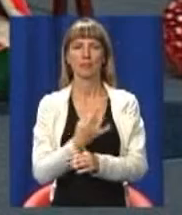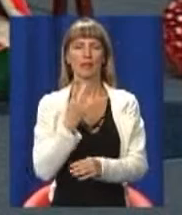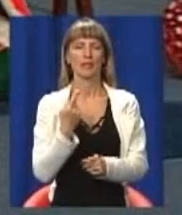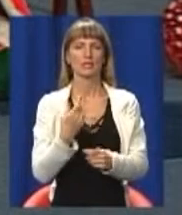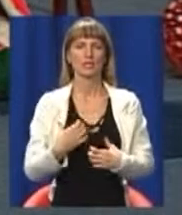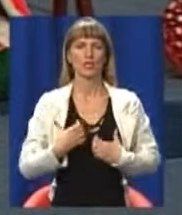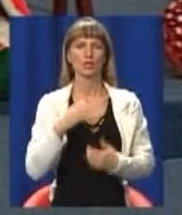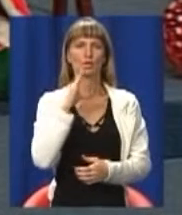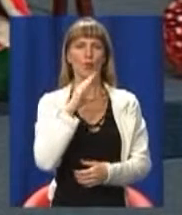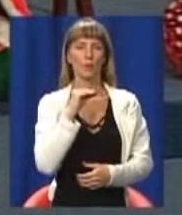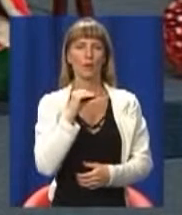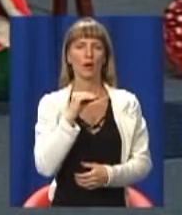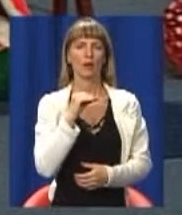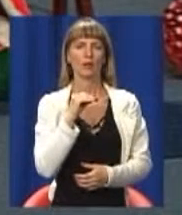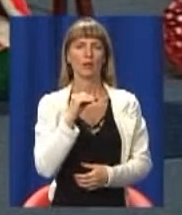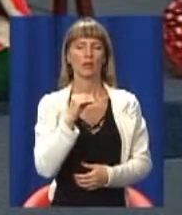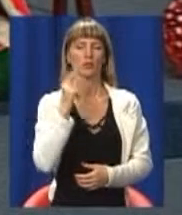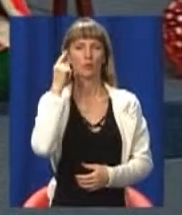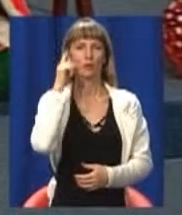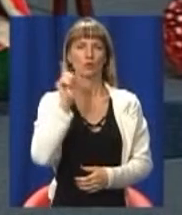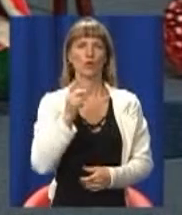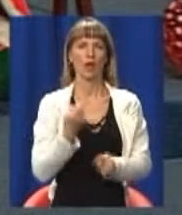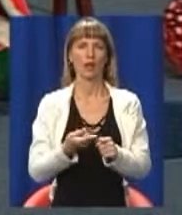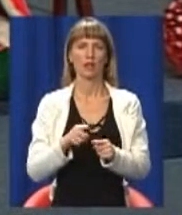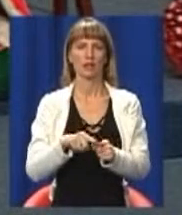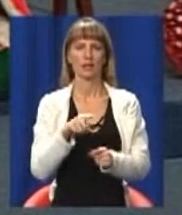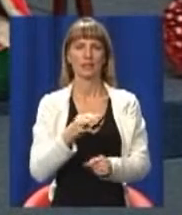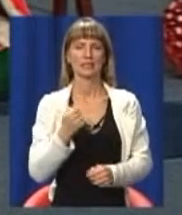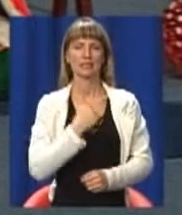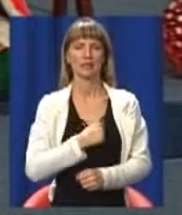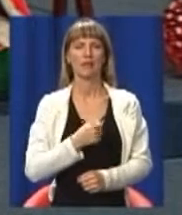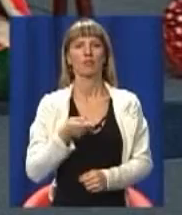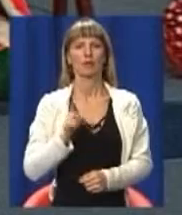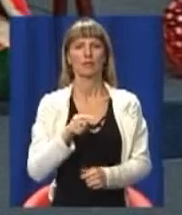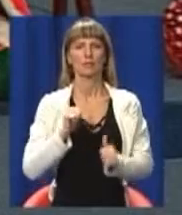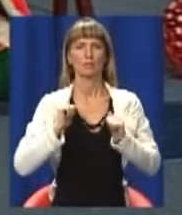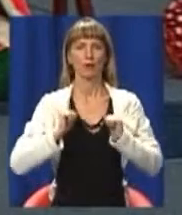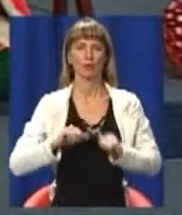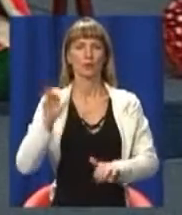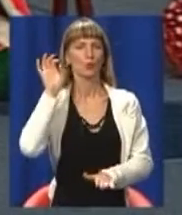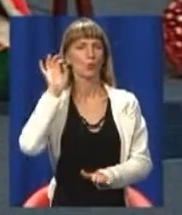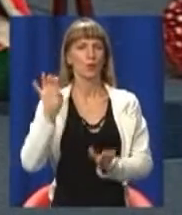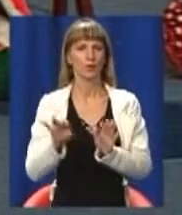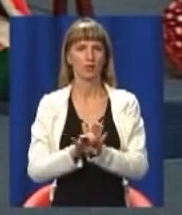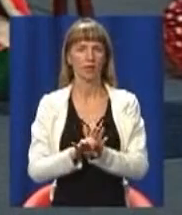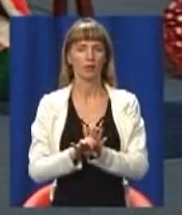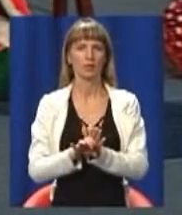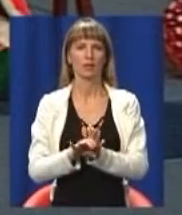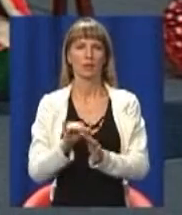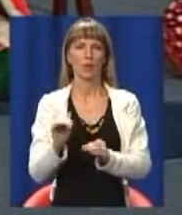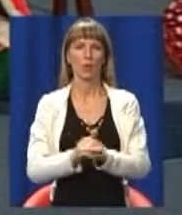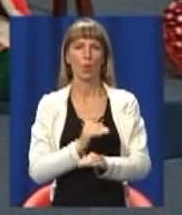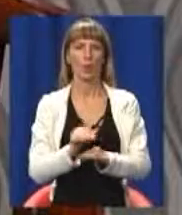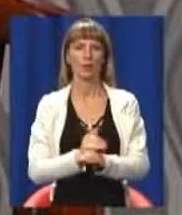пси, вони здаються нам злими, а насправді вони бувають спокійні, слухняні і доволі